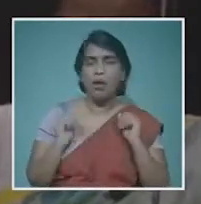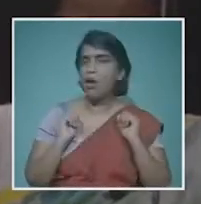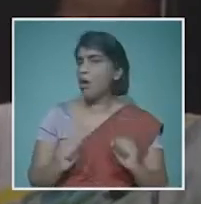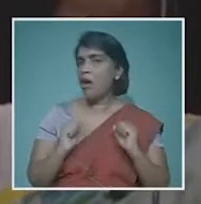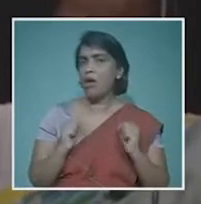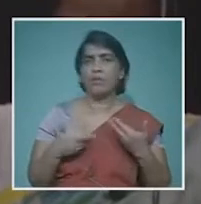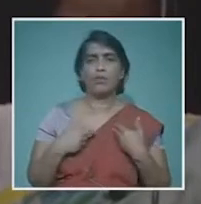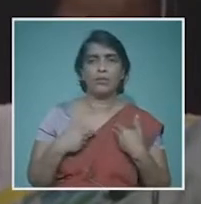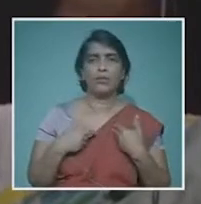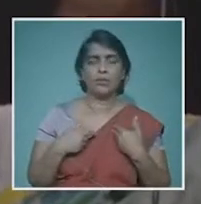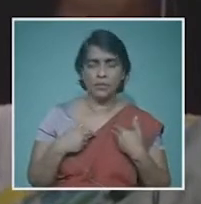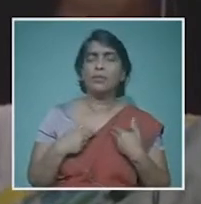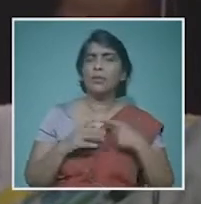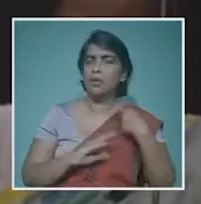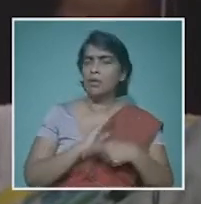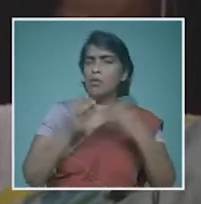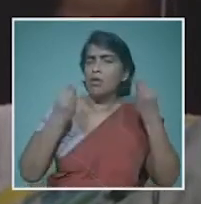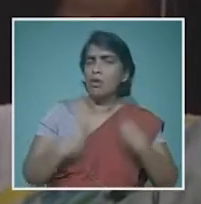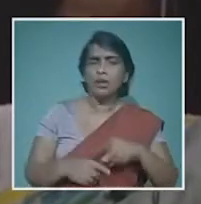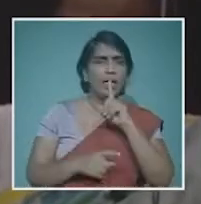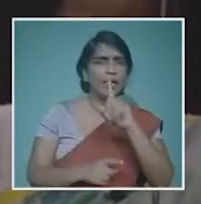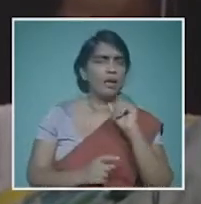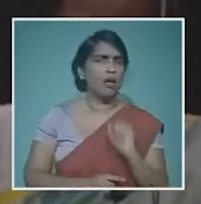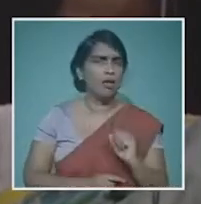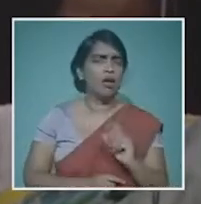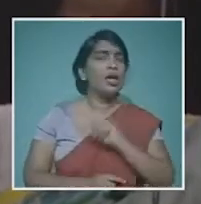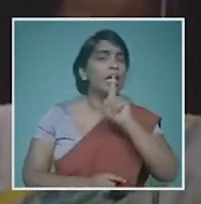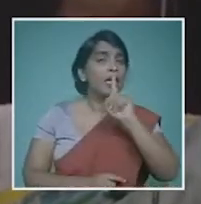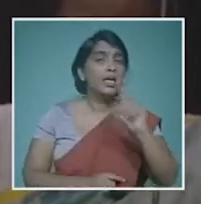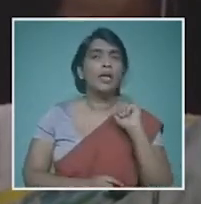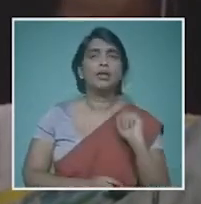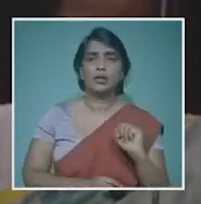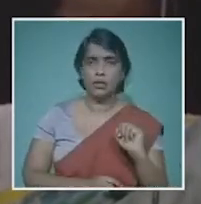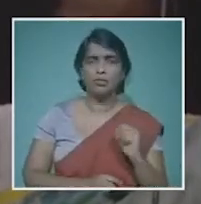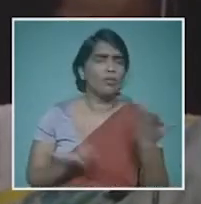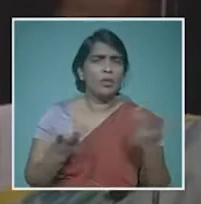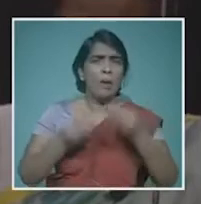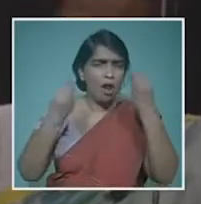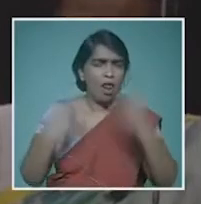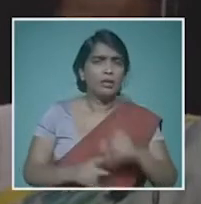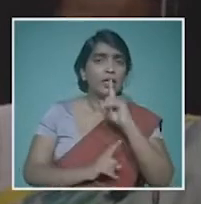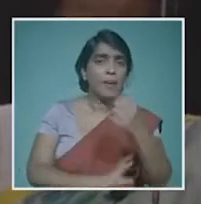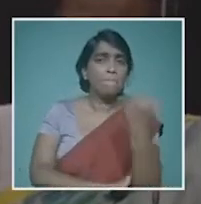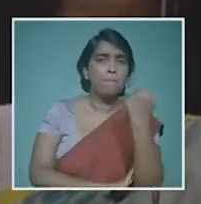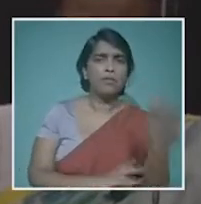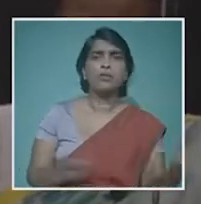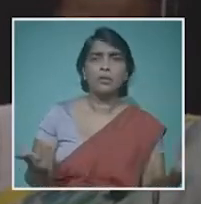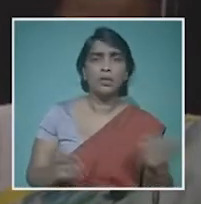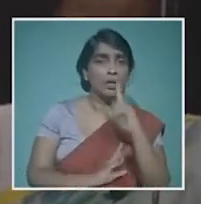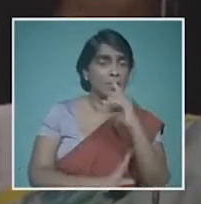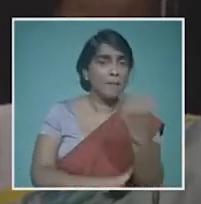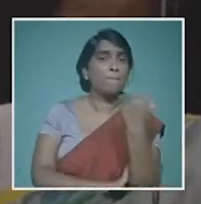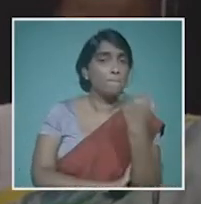මෙහෙම මේ රට බංකොලොත් කියලා කියන්නේ? කවුද ඒ කියන්නේ? කොහොමද එහෙම කියන බලයක් තියෙන්නේ? එහෙම